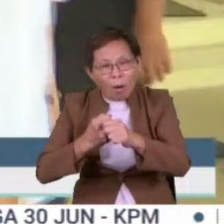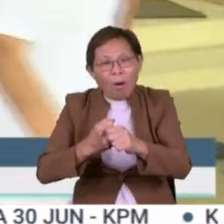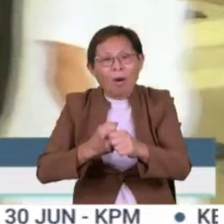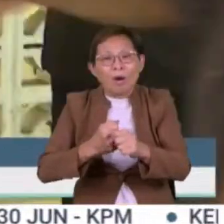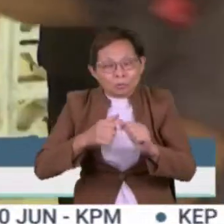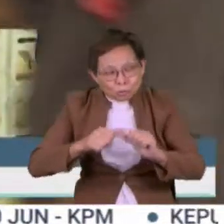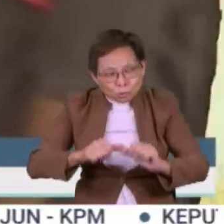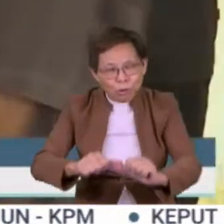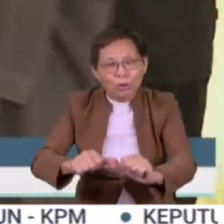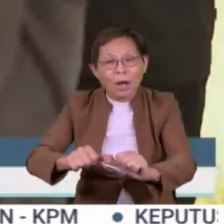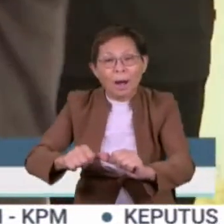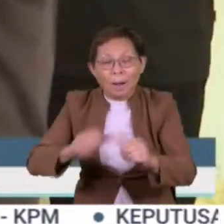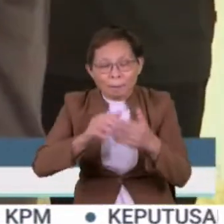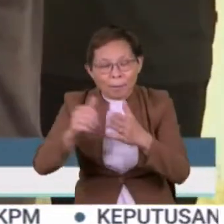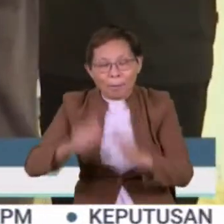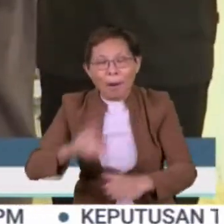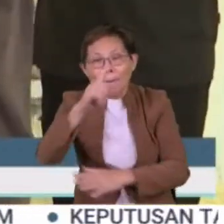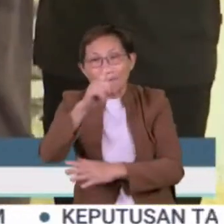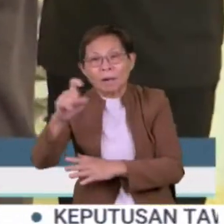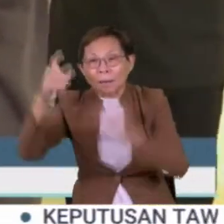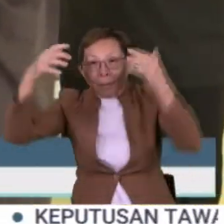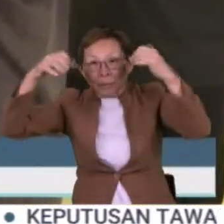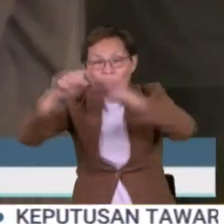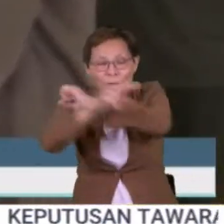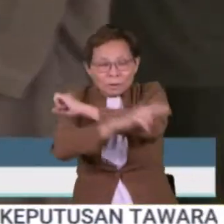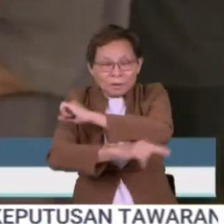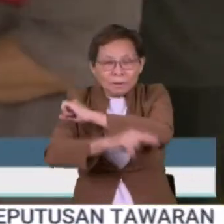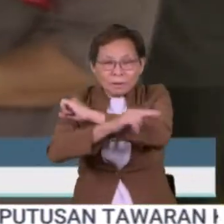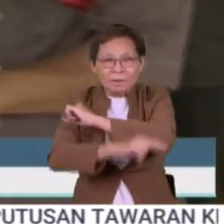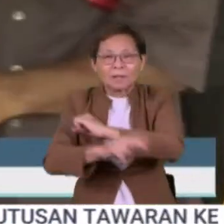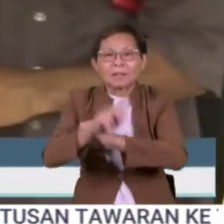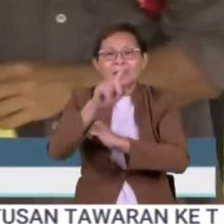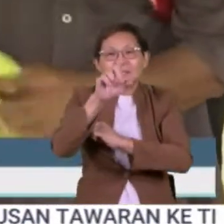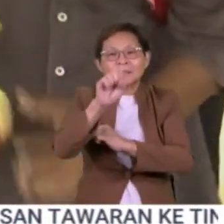kepemimpinan melalui teladan bekas yang dipertuan negeri